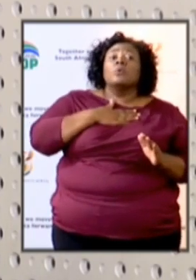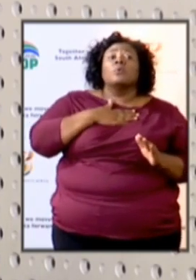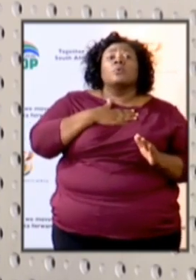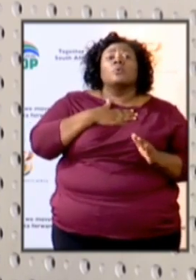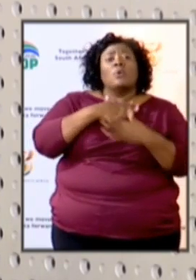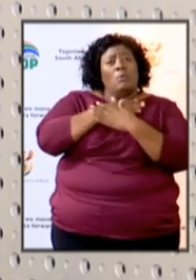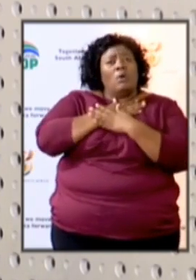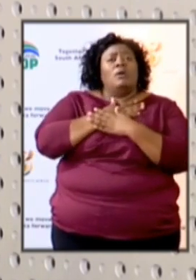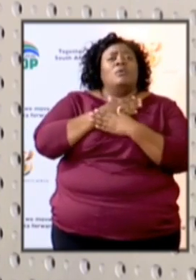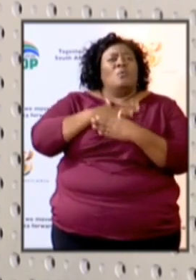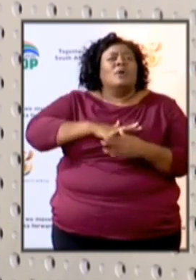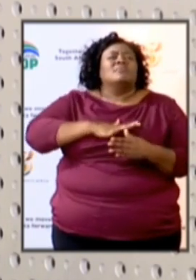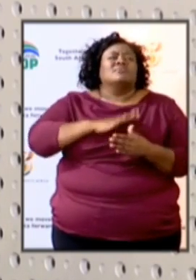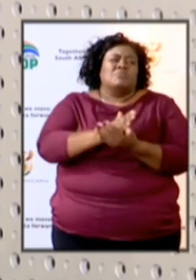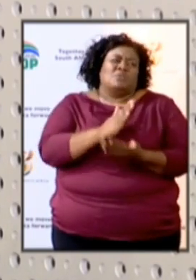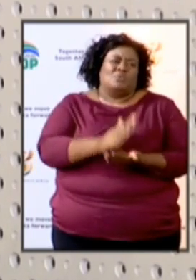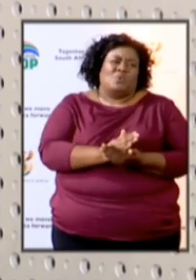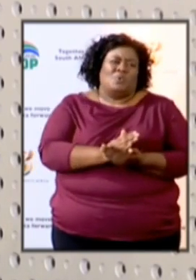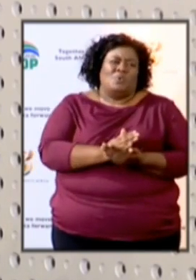leso simo.